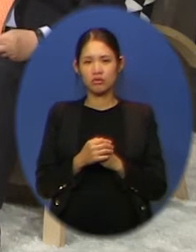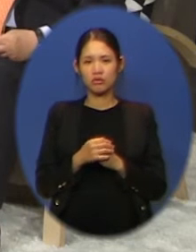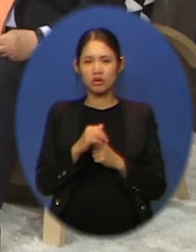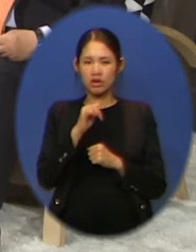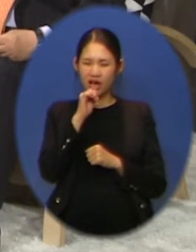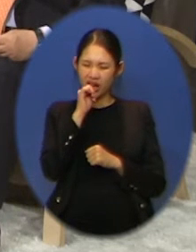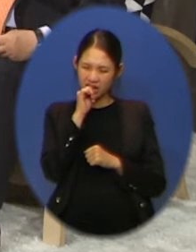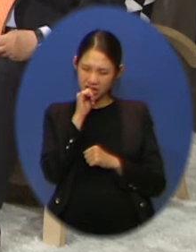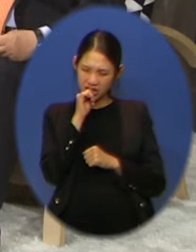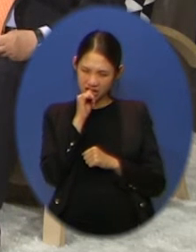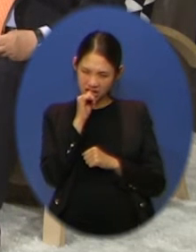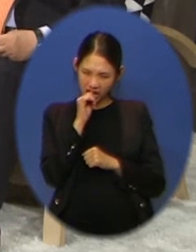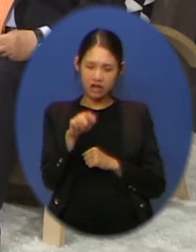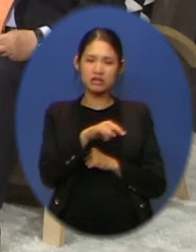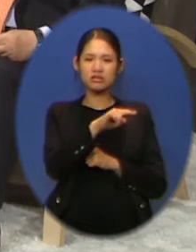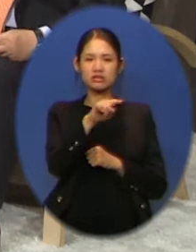뭐